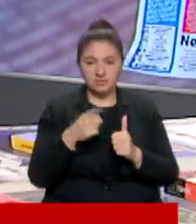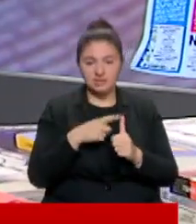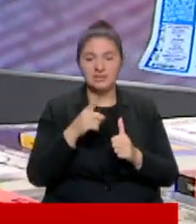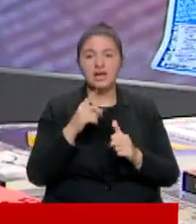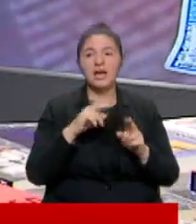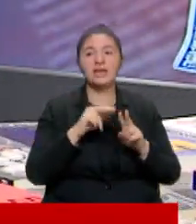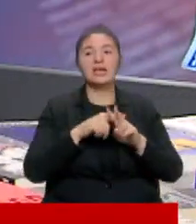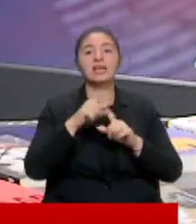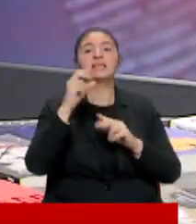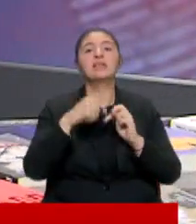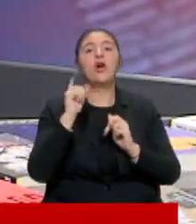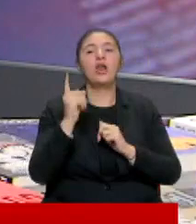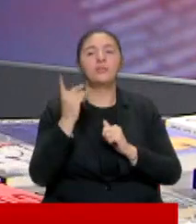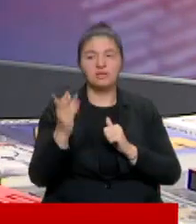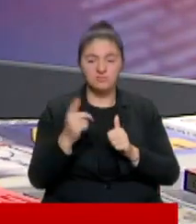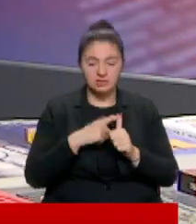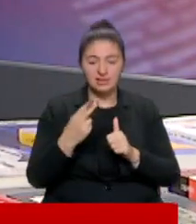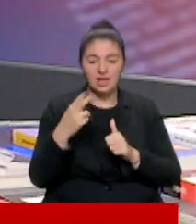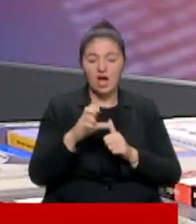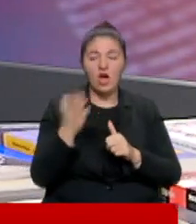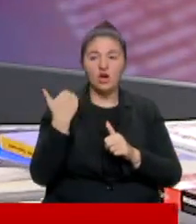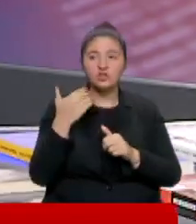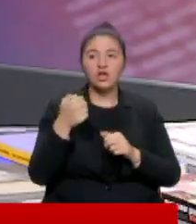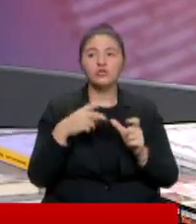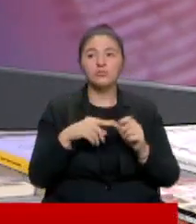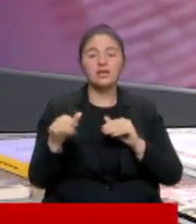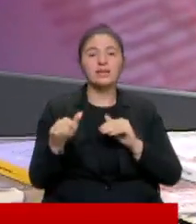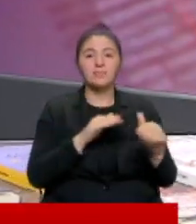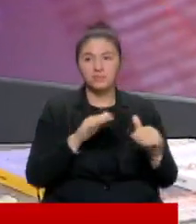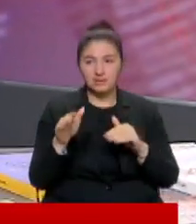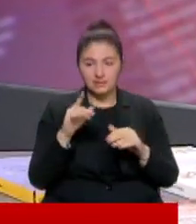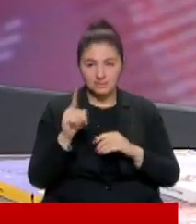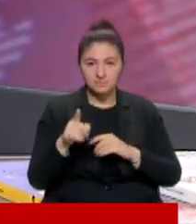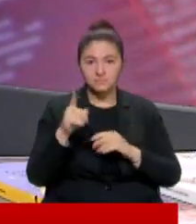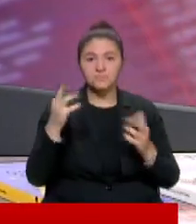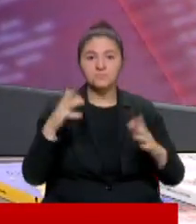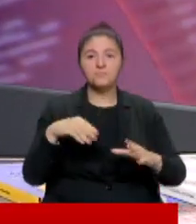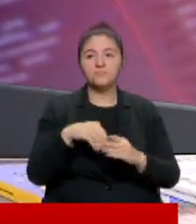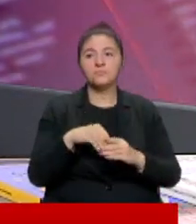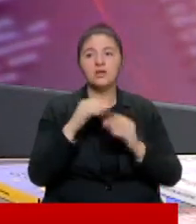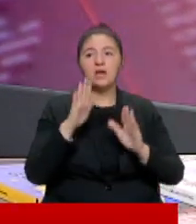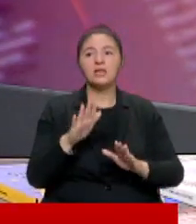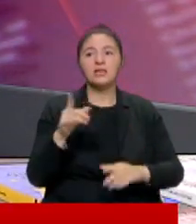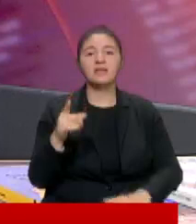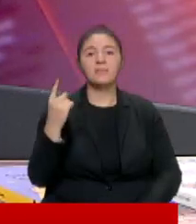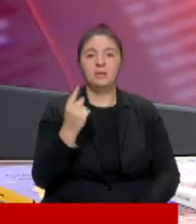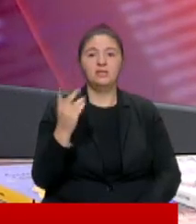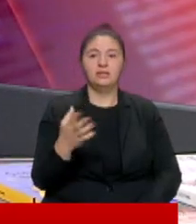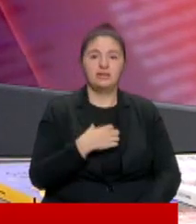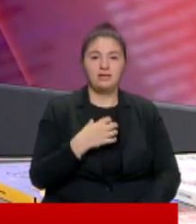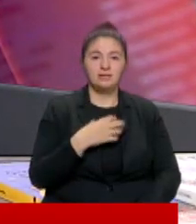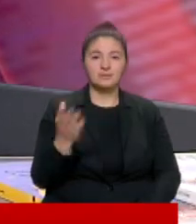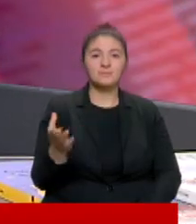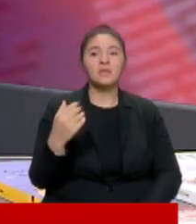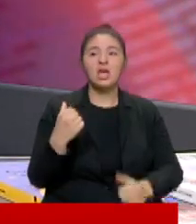Kadir öğretmenimiz 7 ay önce 6 Şubat depreminde o enkaz altında kalanlardan birisiydi